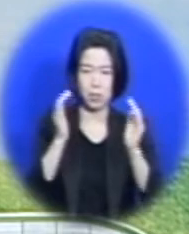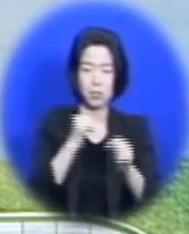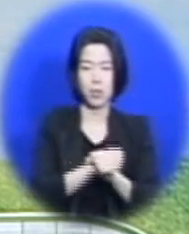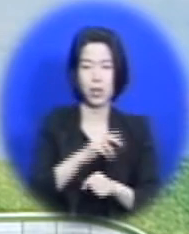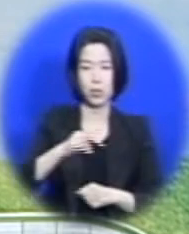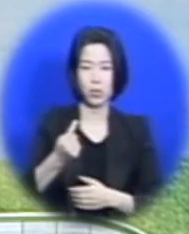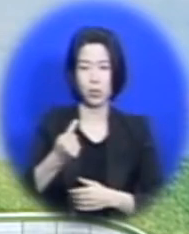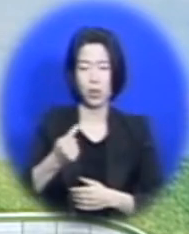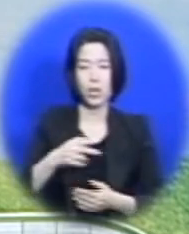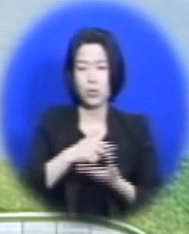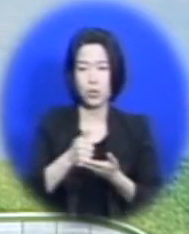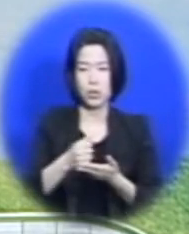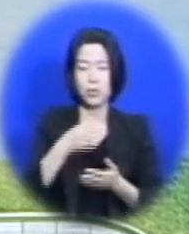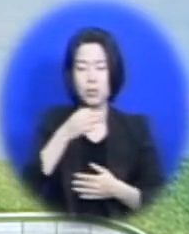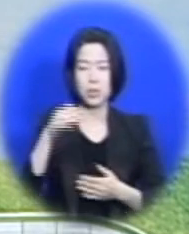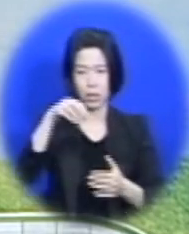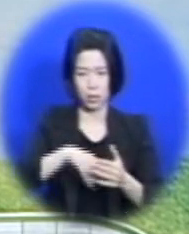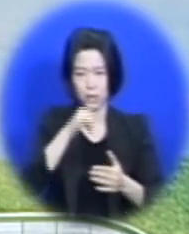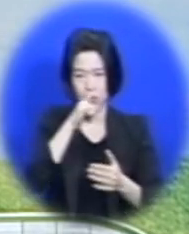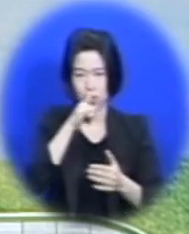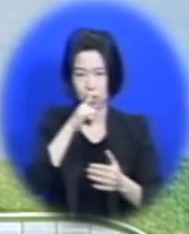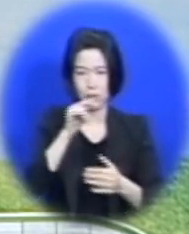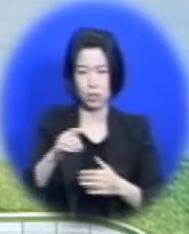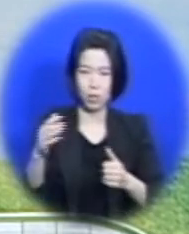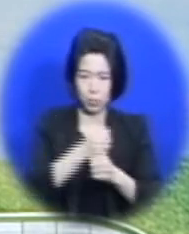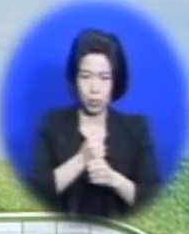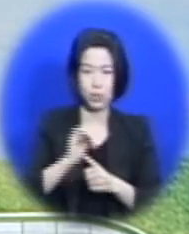음성이 들어있는 거예요. 그걸 붙드셔야 돼요.